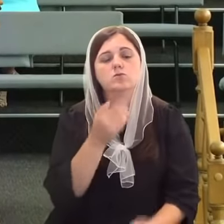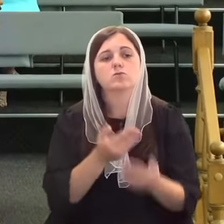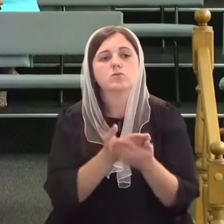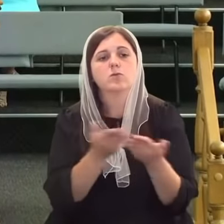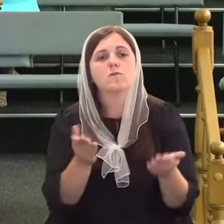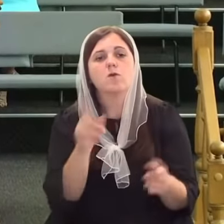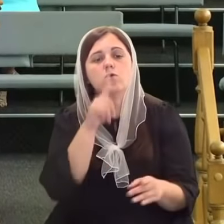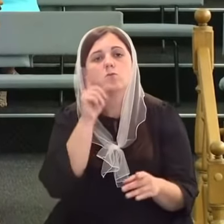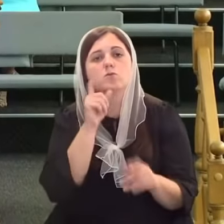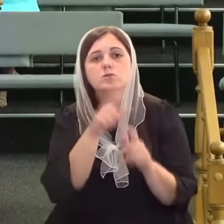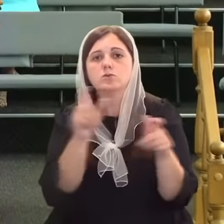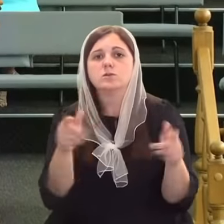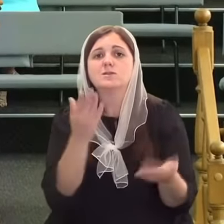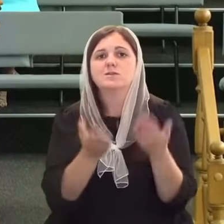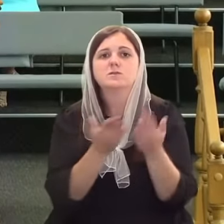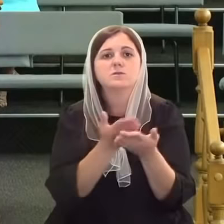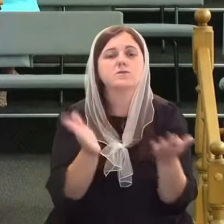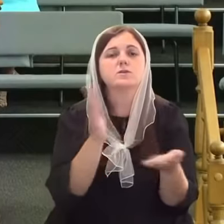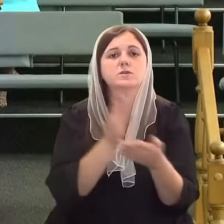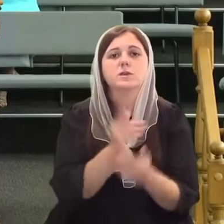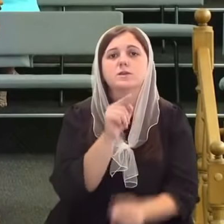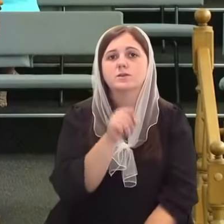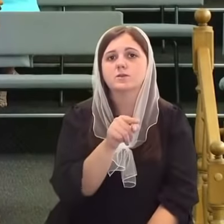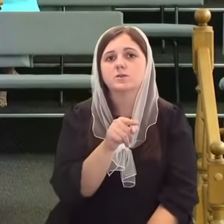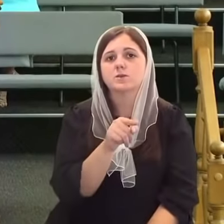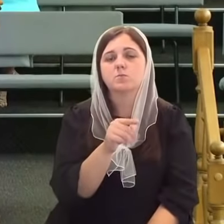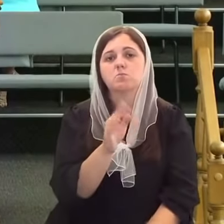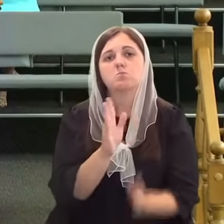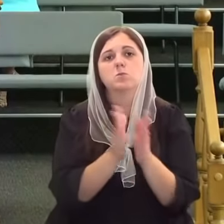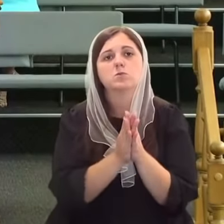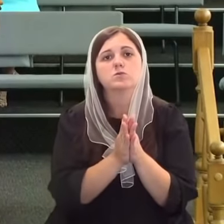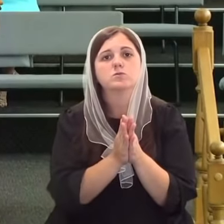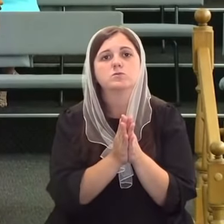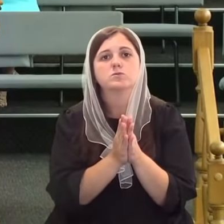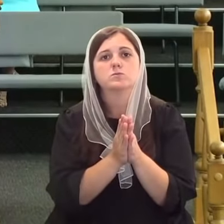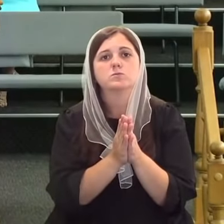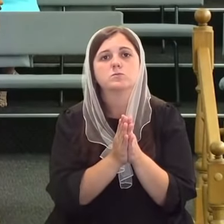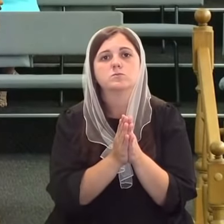если вы есть такие, пожалуйста,